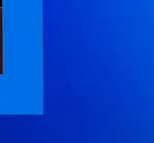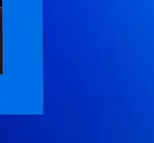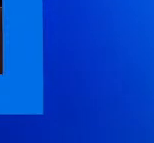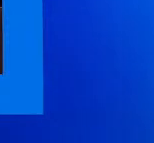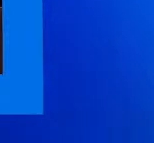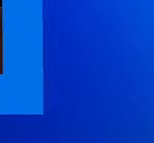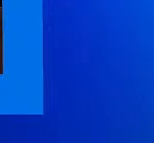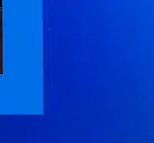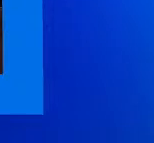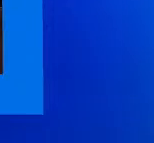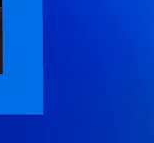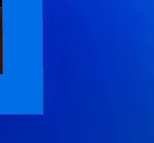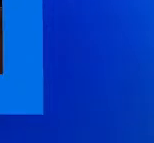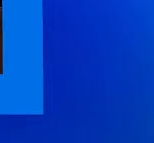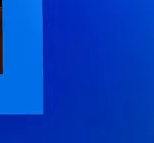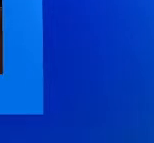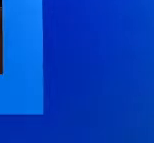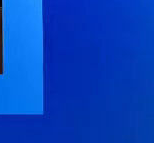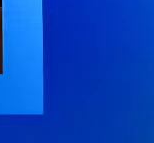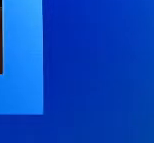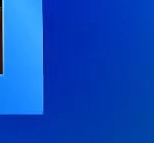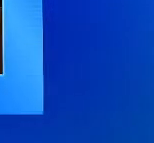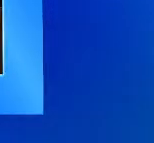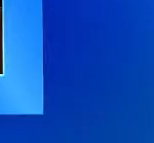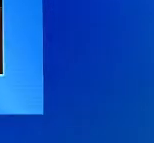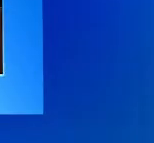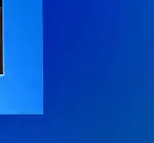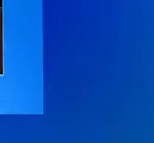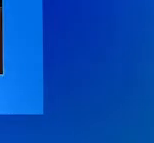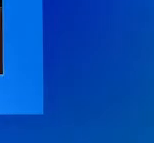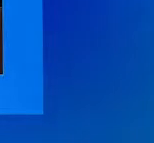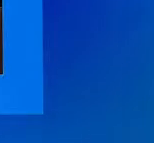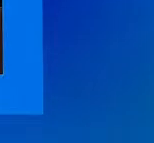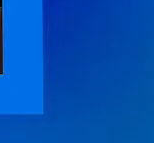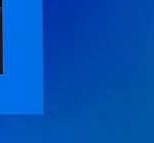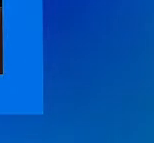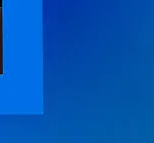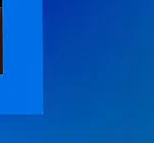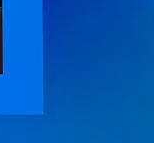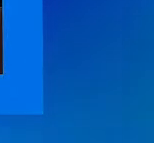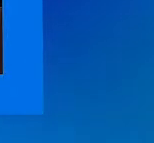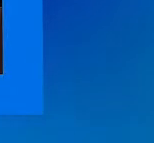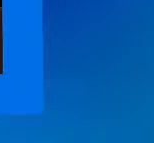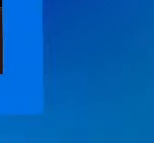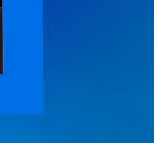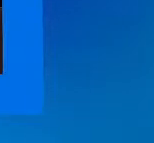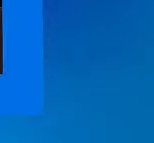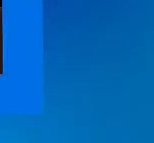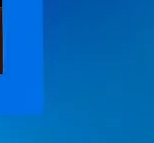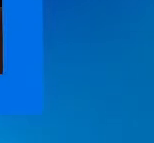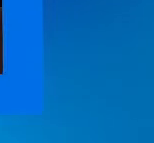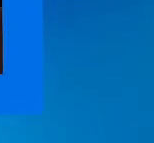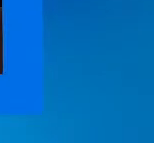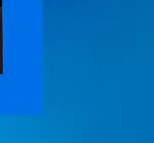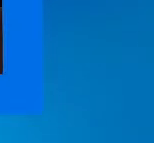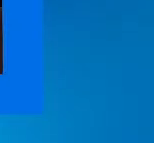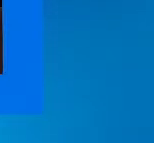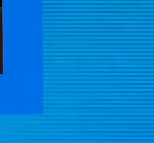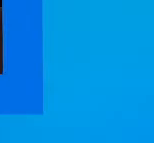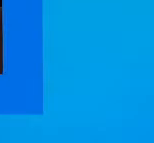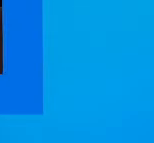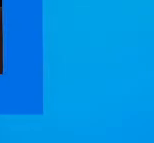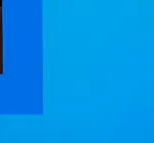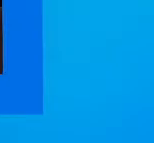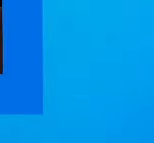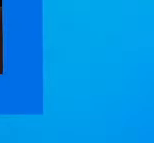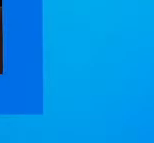il voit une femme qui voit toujours dessus de leur paroisse et si jamais ferme les yeux il va voir la femme il voit la femme